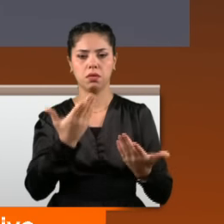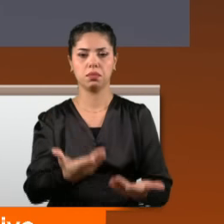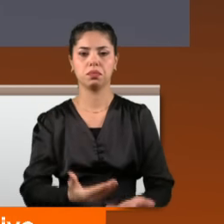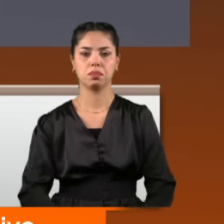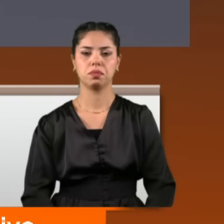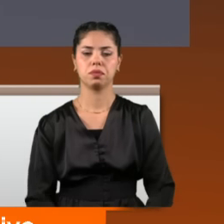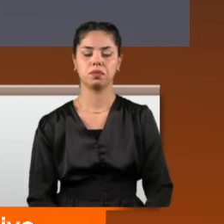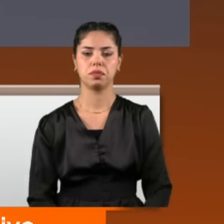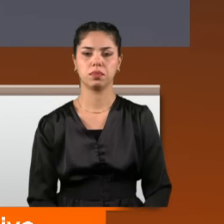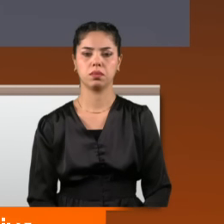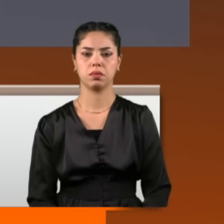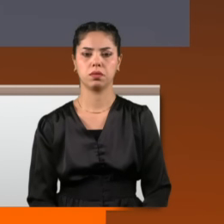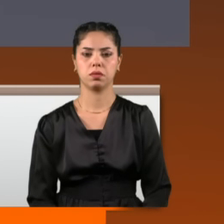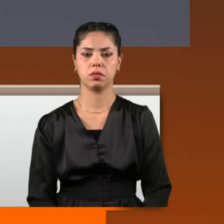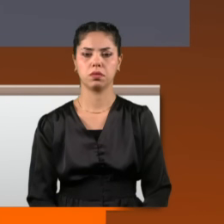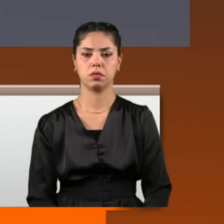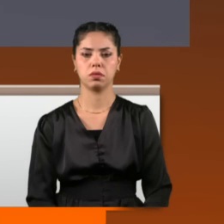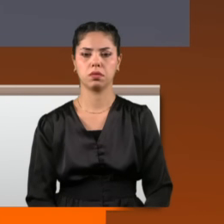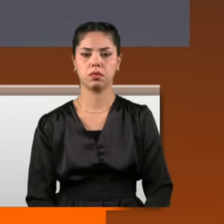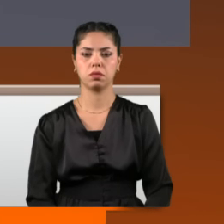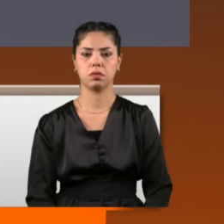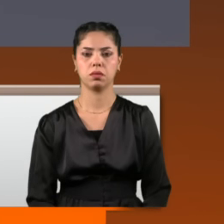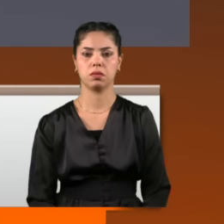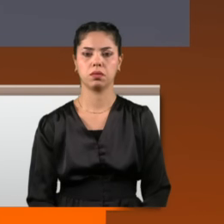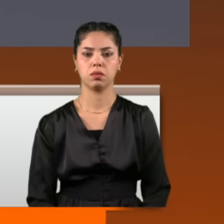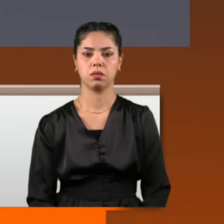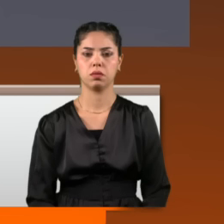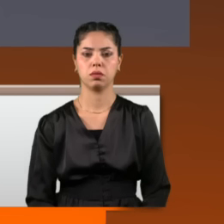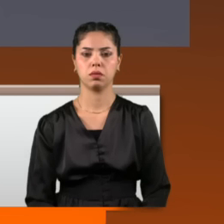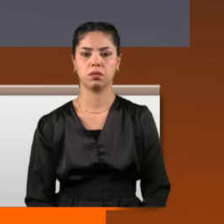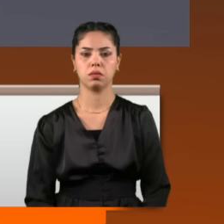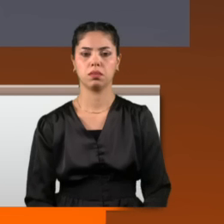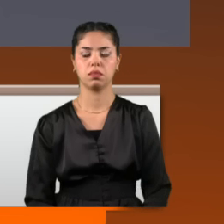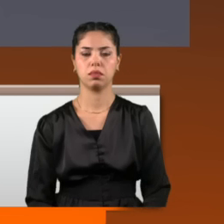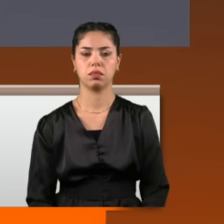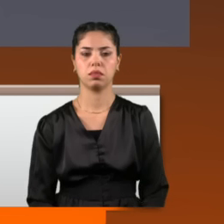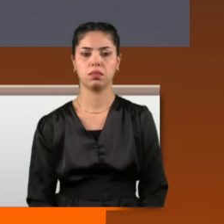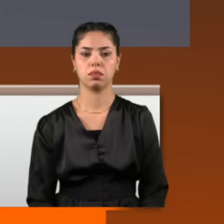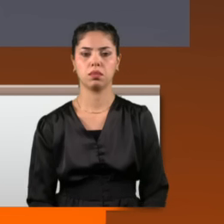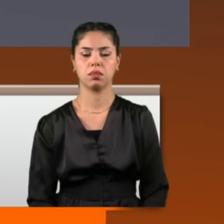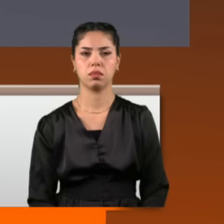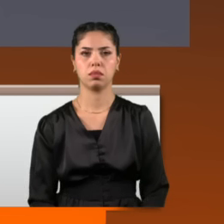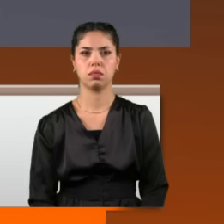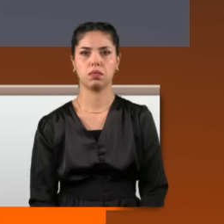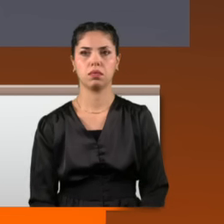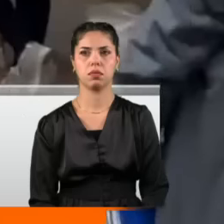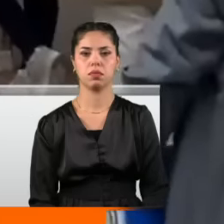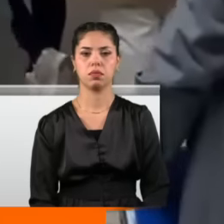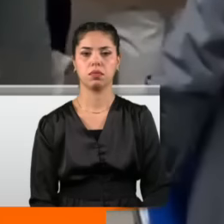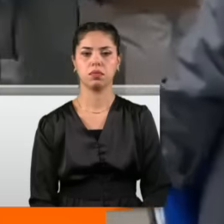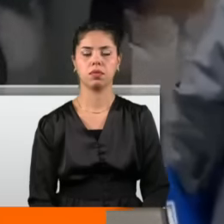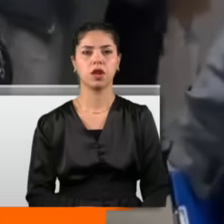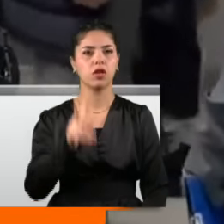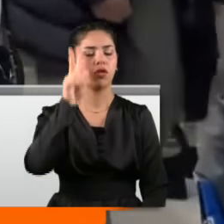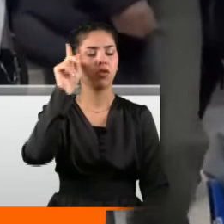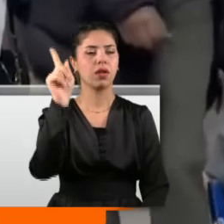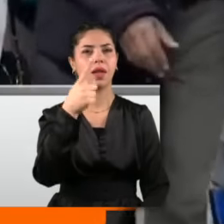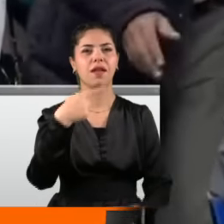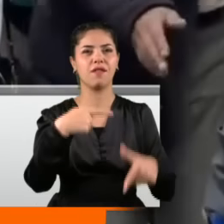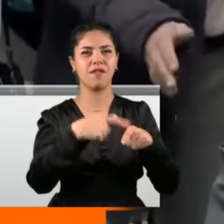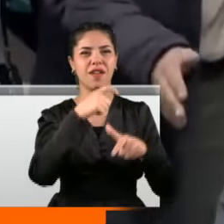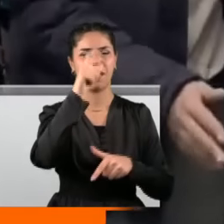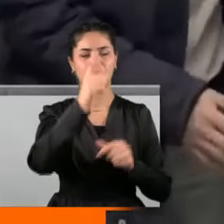firması açacaktı. Onun parasını verdim. Sonra veriyordu. Tutuklandığında bana 150 bin lira borcu vardı. Çete lideri Fırat